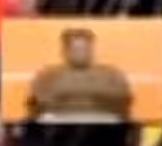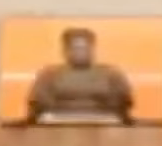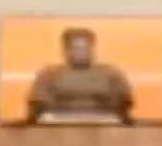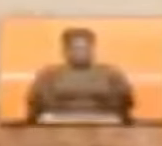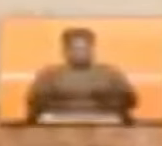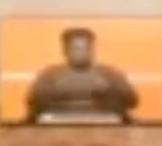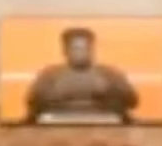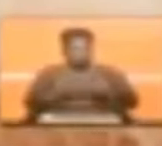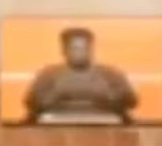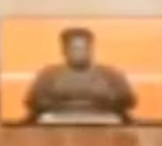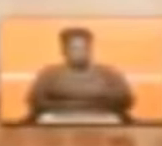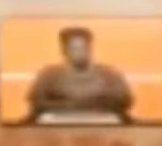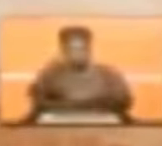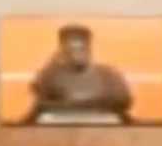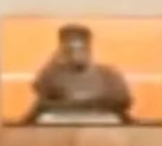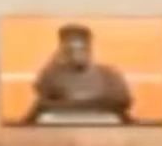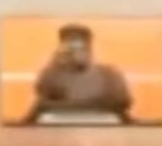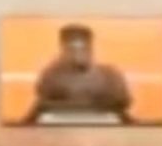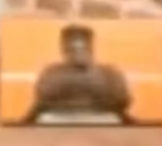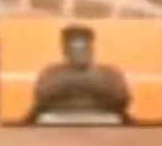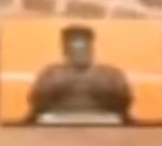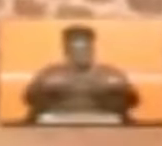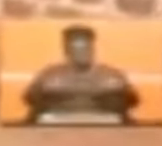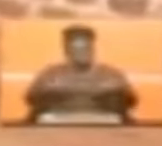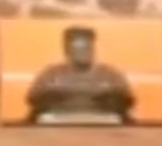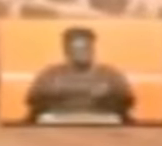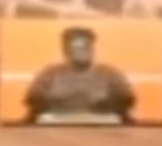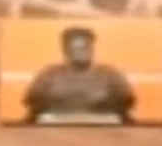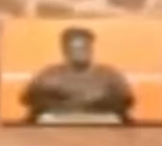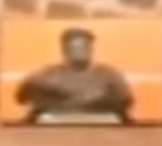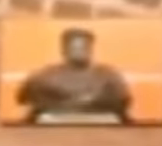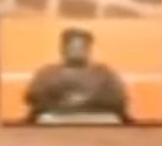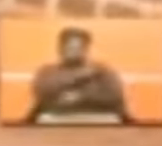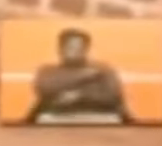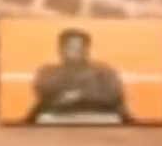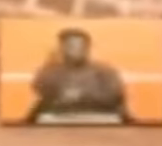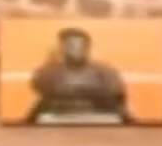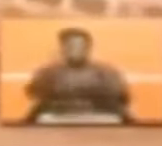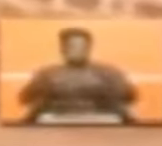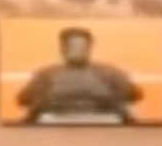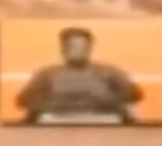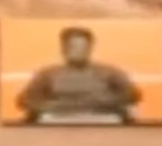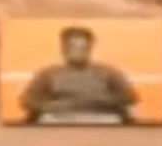nyeleza mba polisi chingire sinitu wale mirambo mudwali mbuna kukuke vejibwa